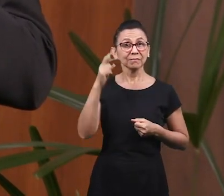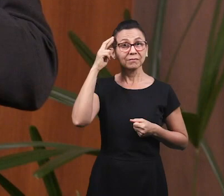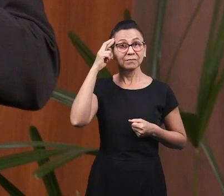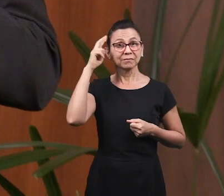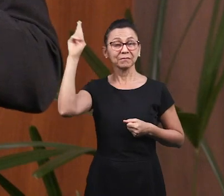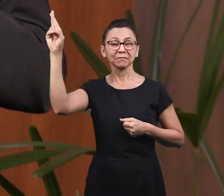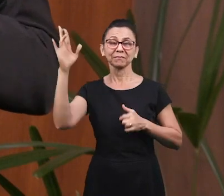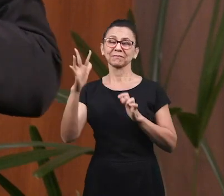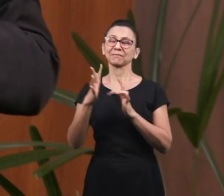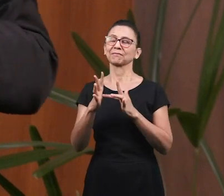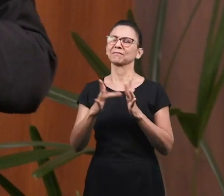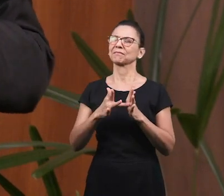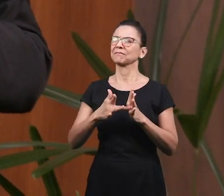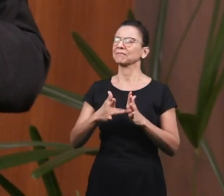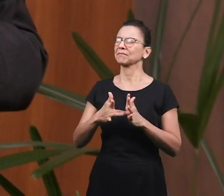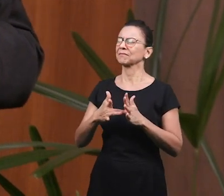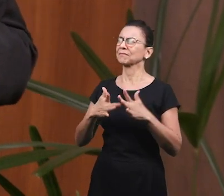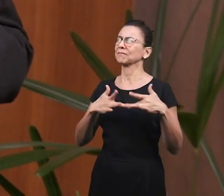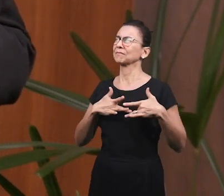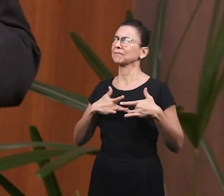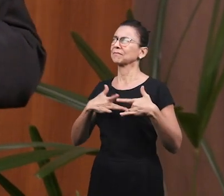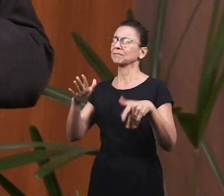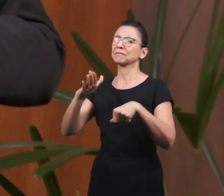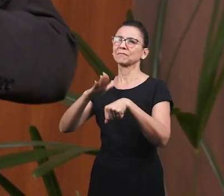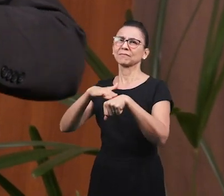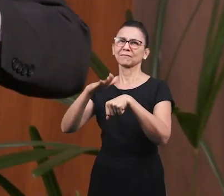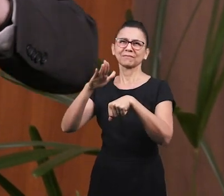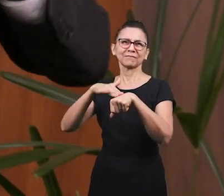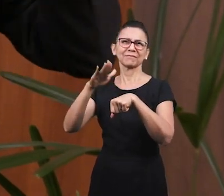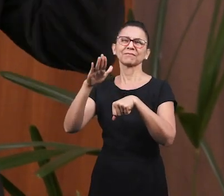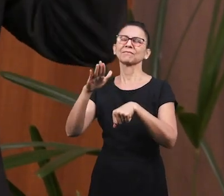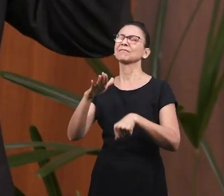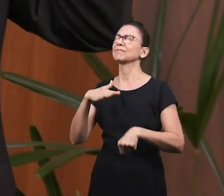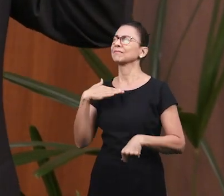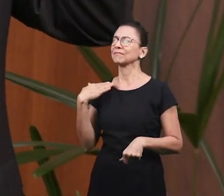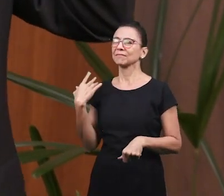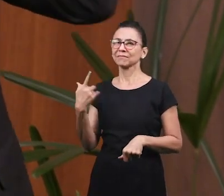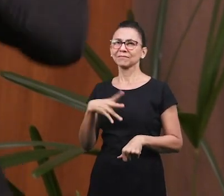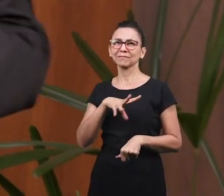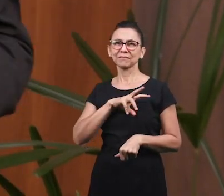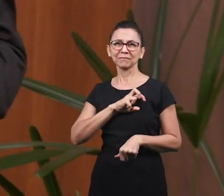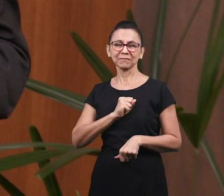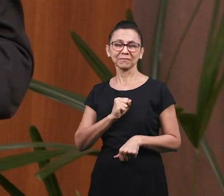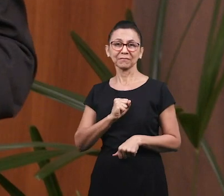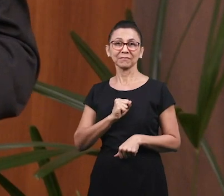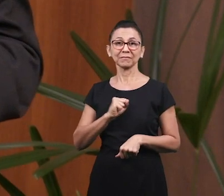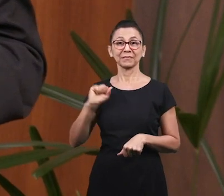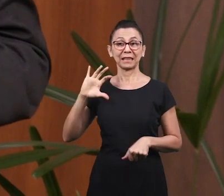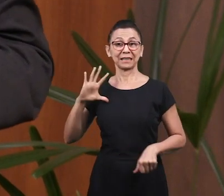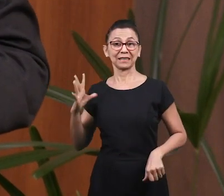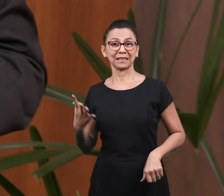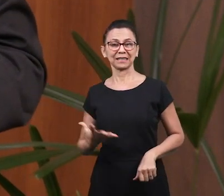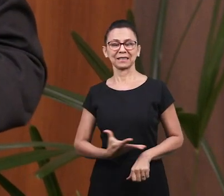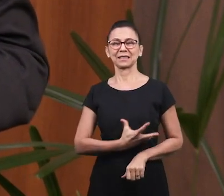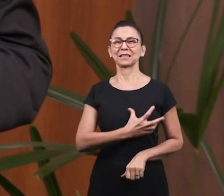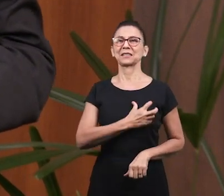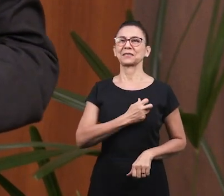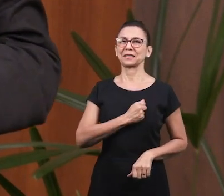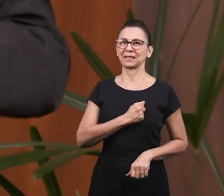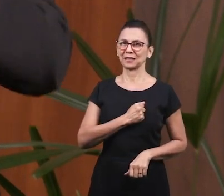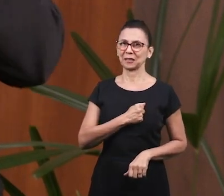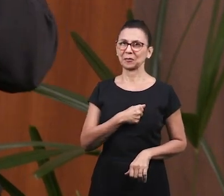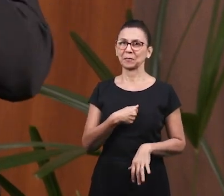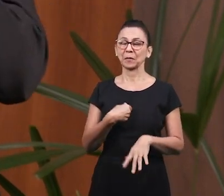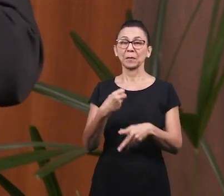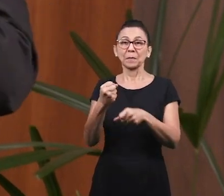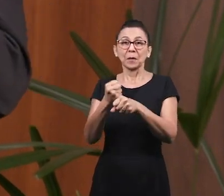Jésus, plus nous l'aimons, plus nous aimons le salut, plus nous